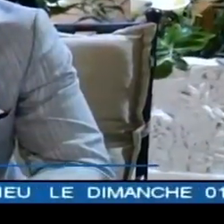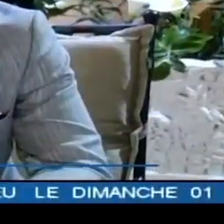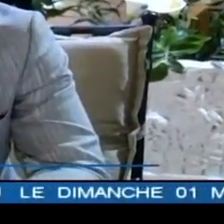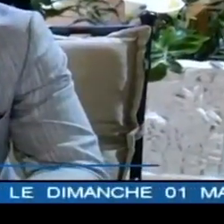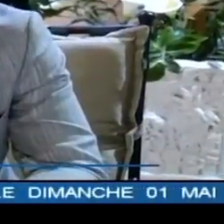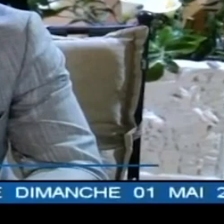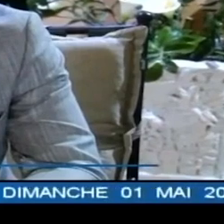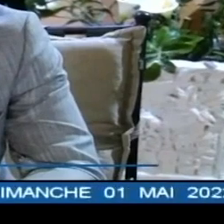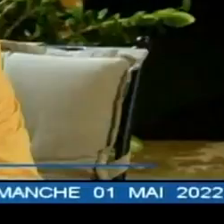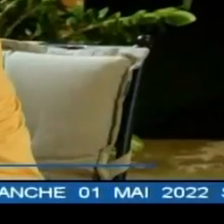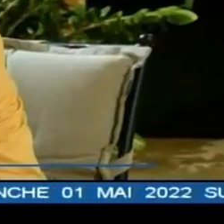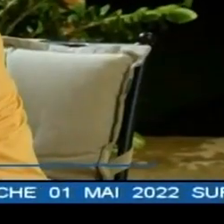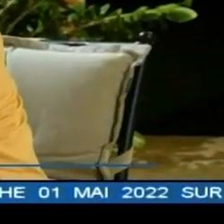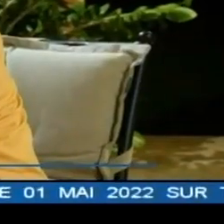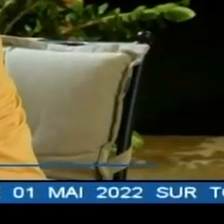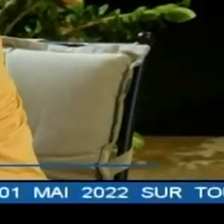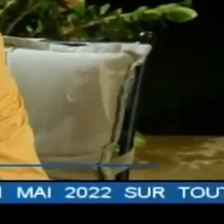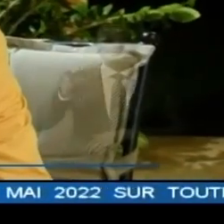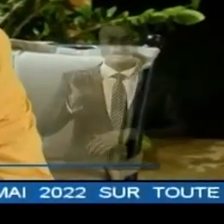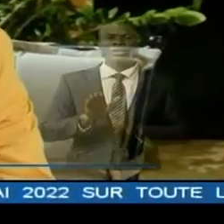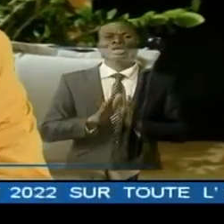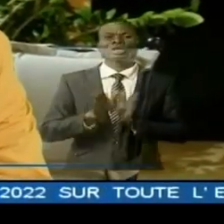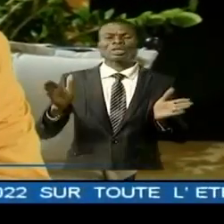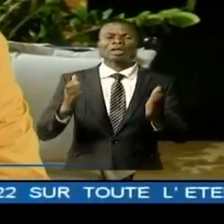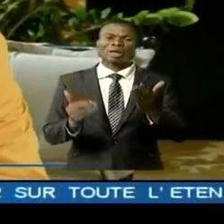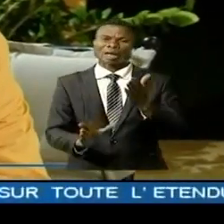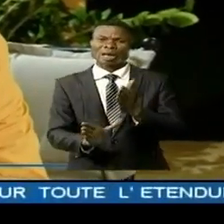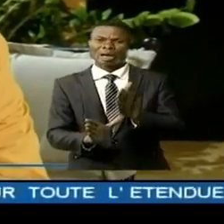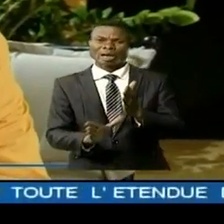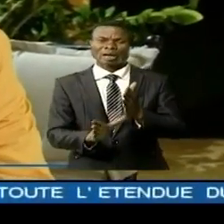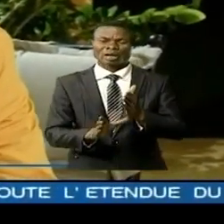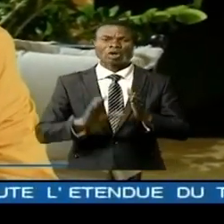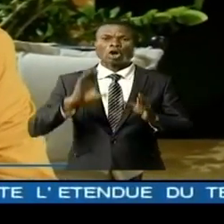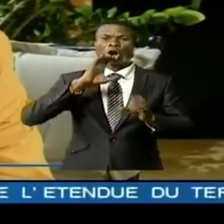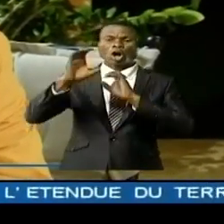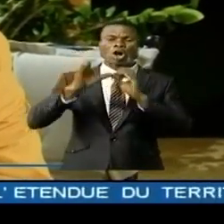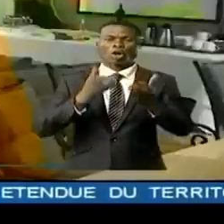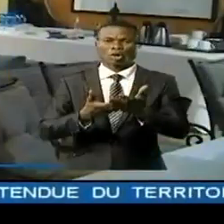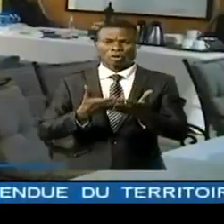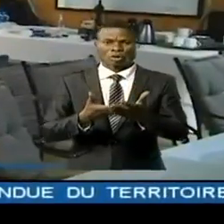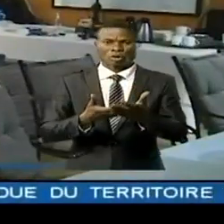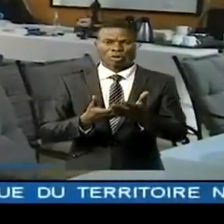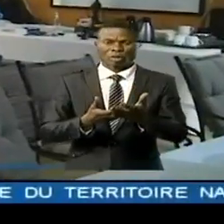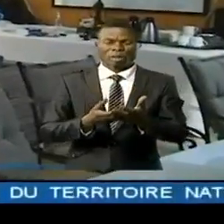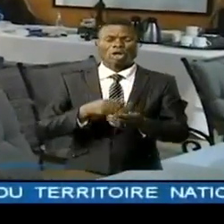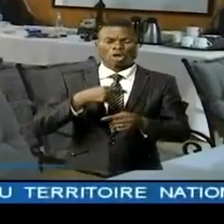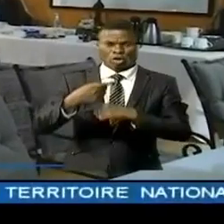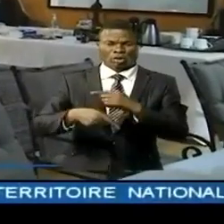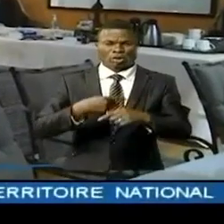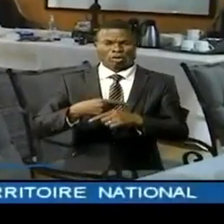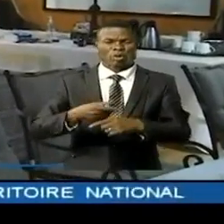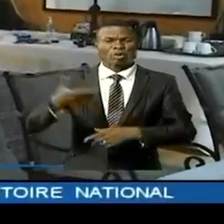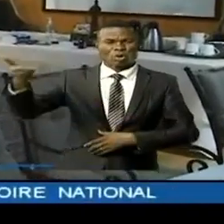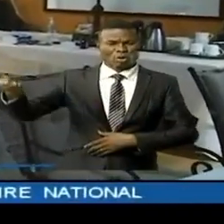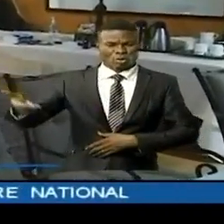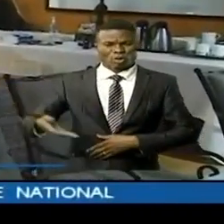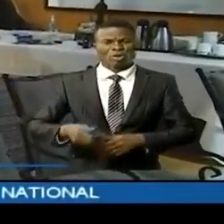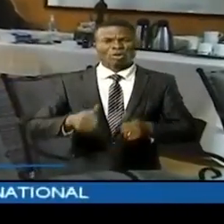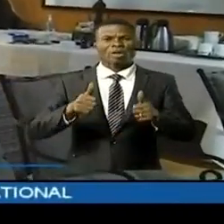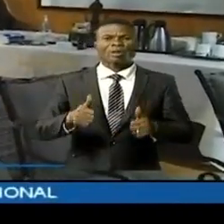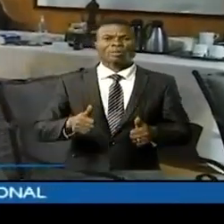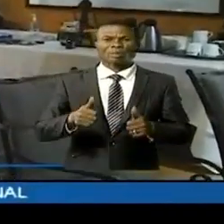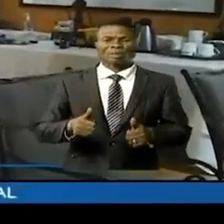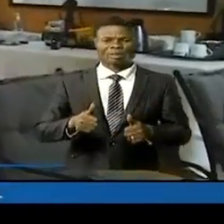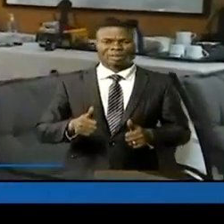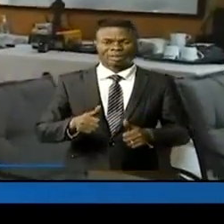diplomates si ainsi que du directeur adjoint de la cellule de communication présidentielle ont été reçus par le président de la république près des